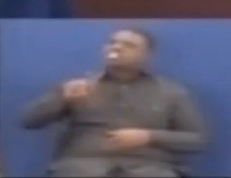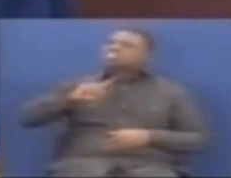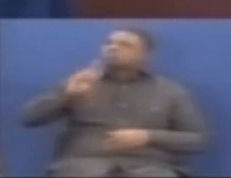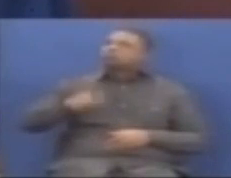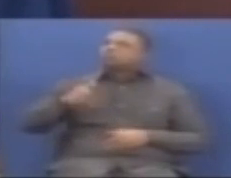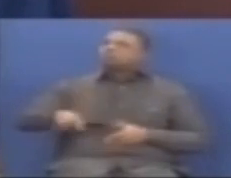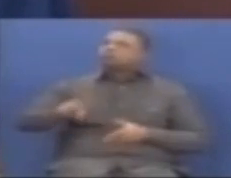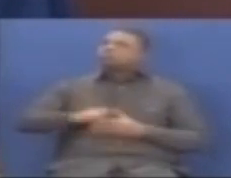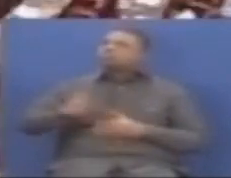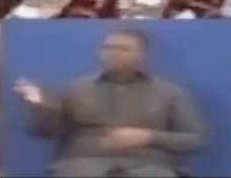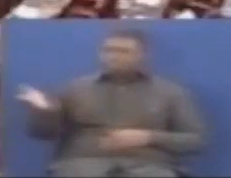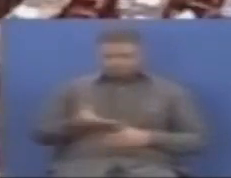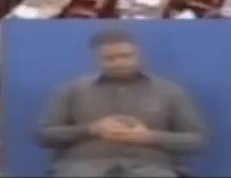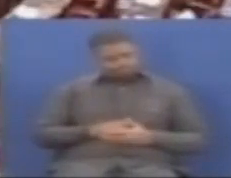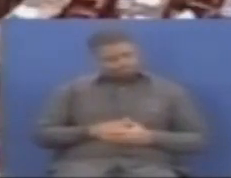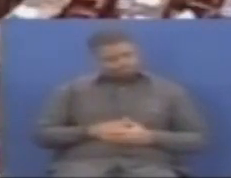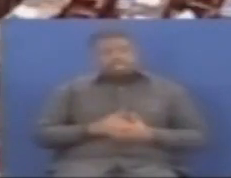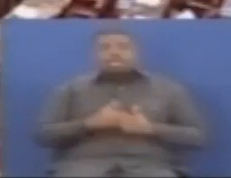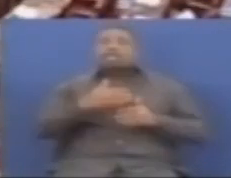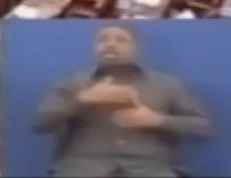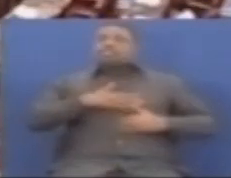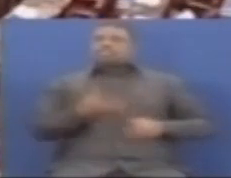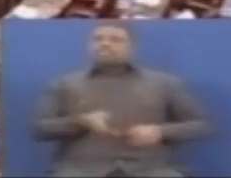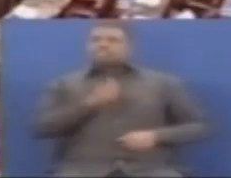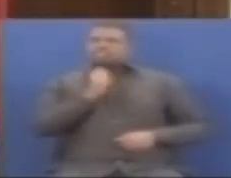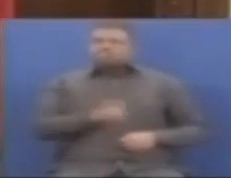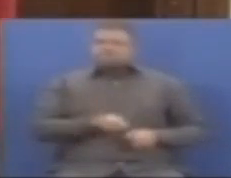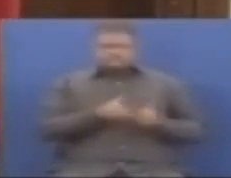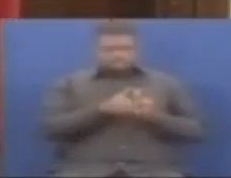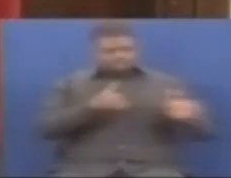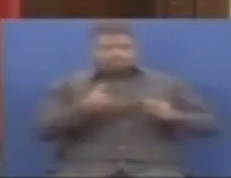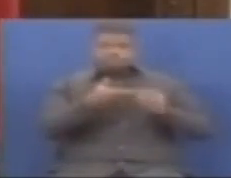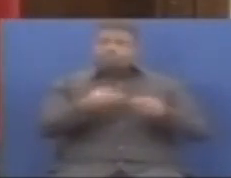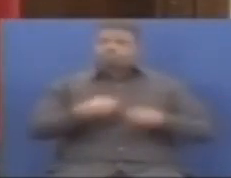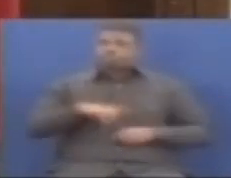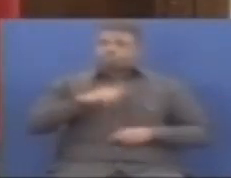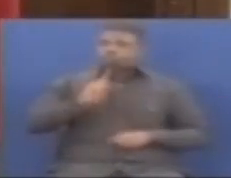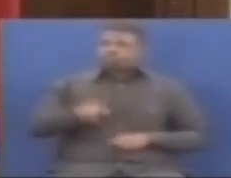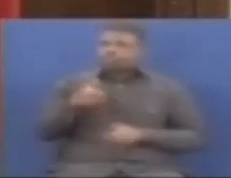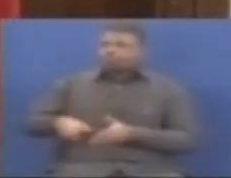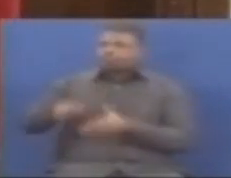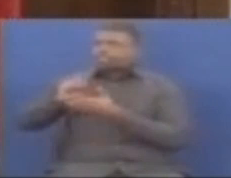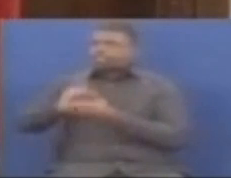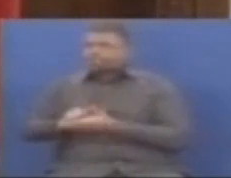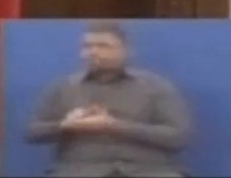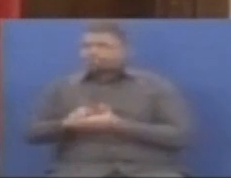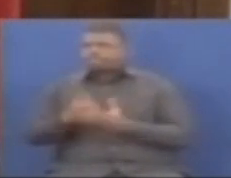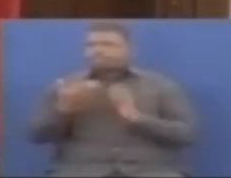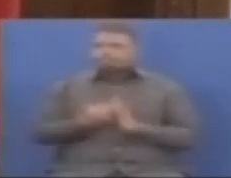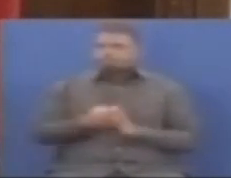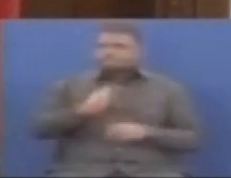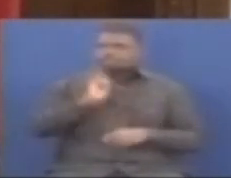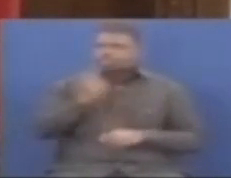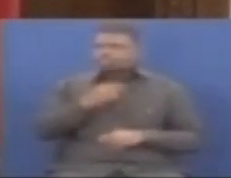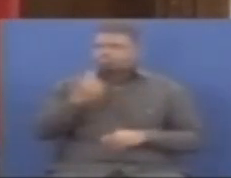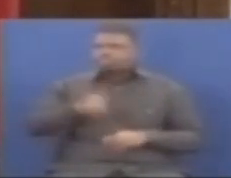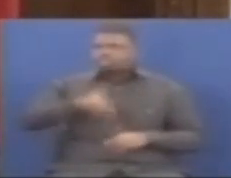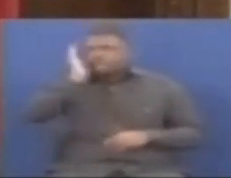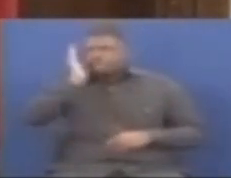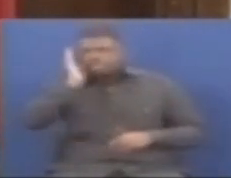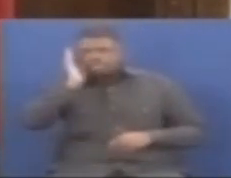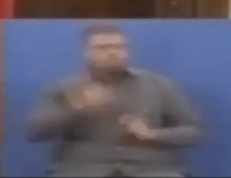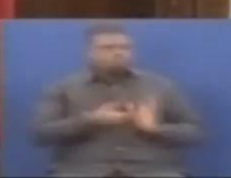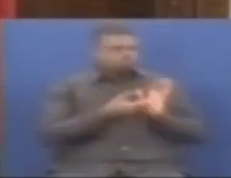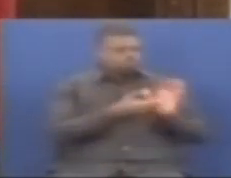tani 100,000, Zambia tani 300,000 na visiwa vya Komoro tani 3,000. Sorry, Zambia